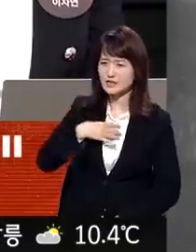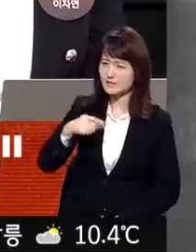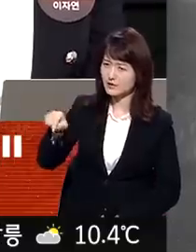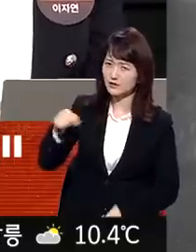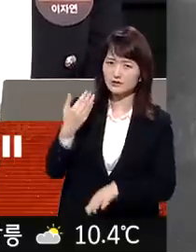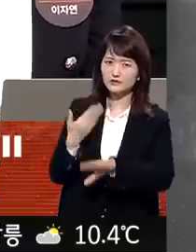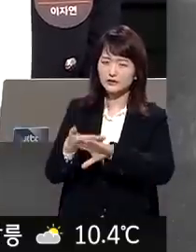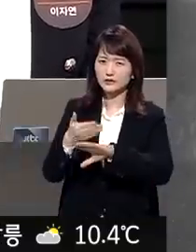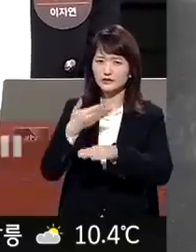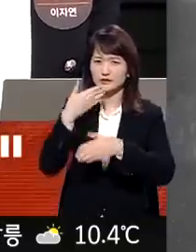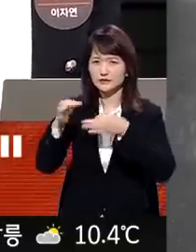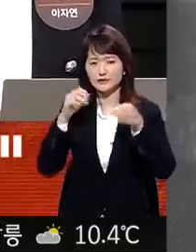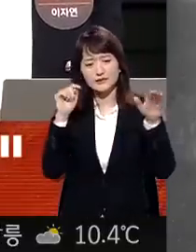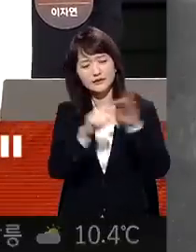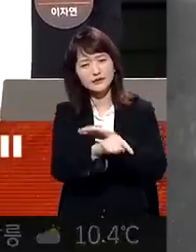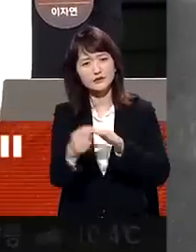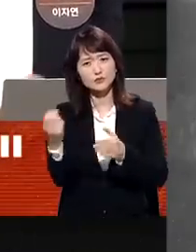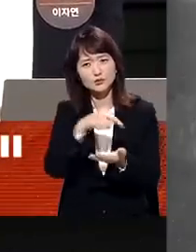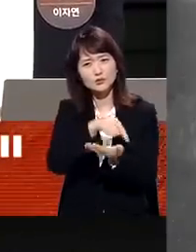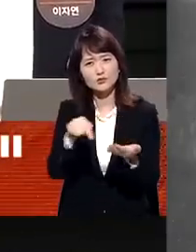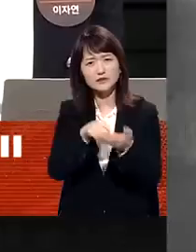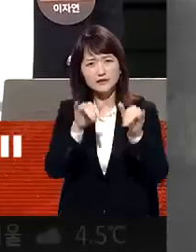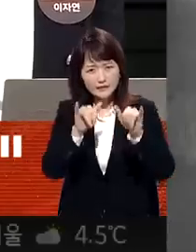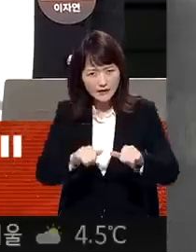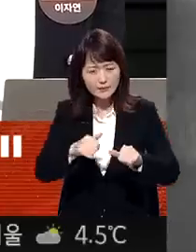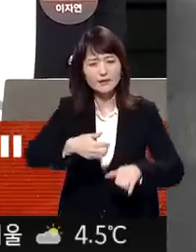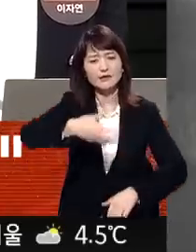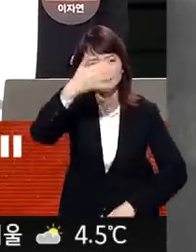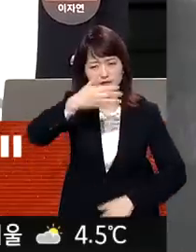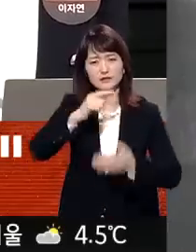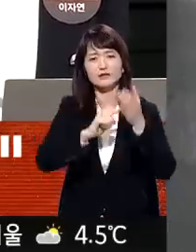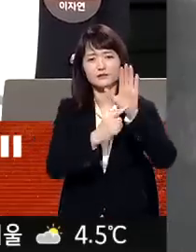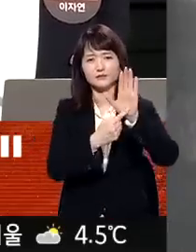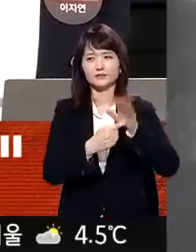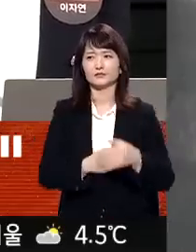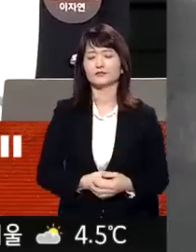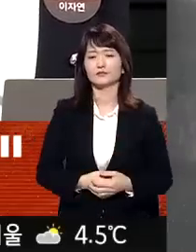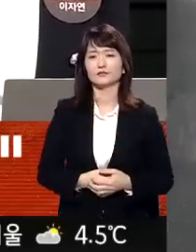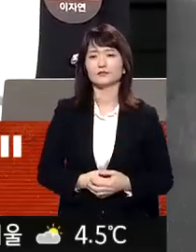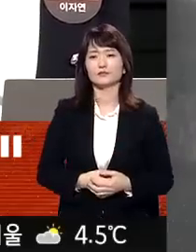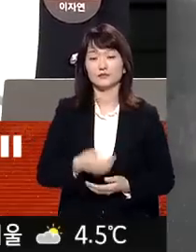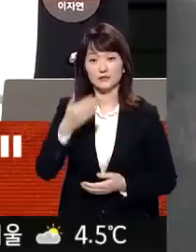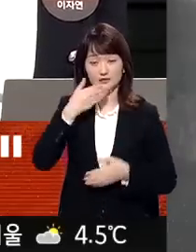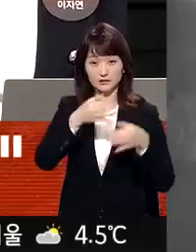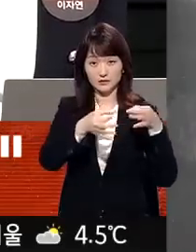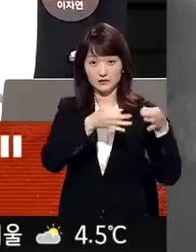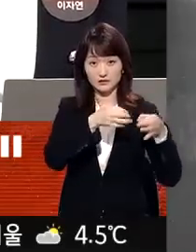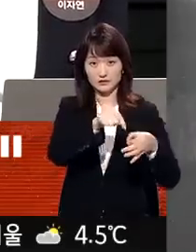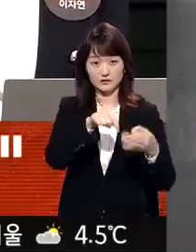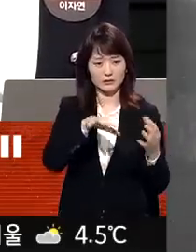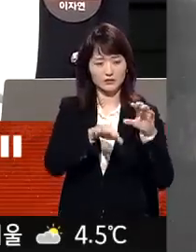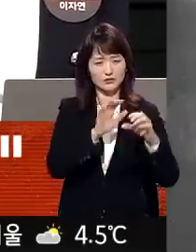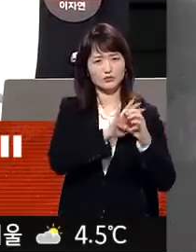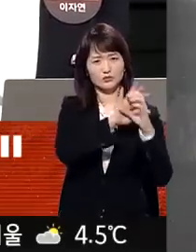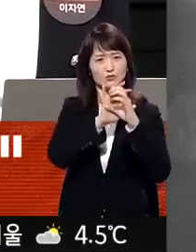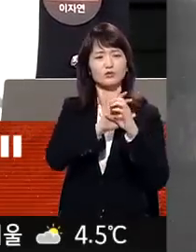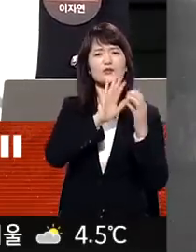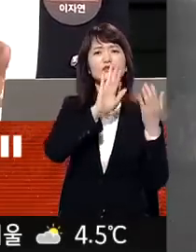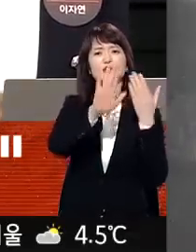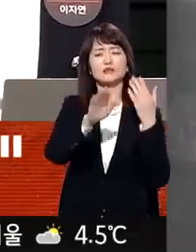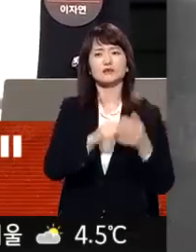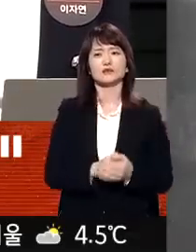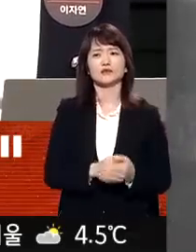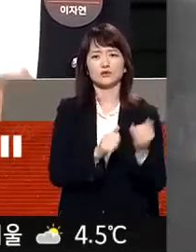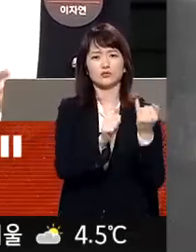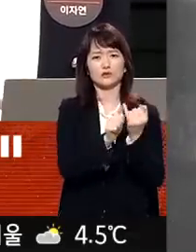다른 식당에서 같은 피해 당할까 봐 올린다면서 저 영상을 공개를 했습니다. 이어서 이 식당은요. 코로나 이후에 부모님이